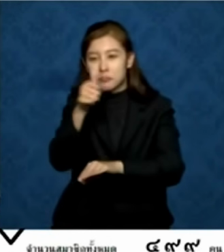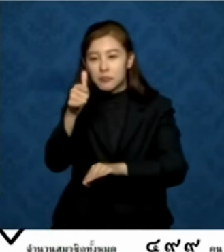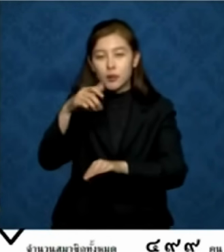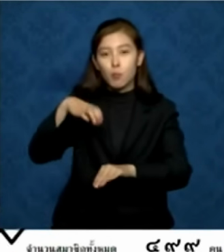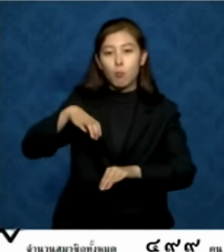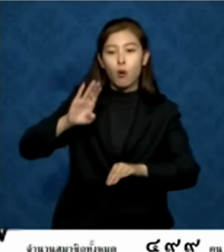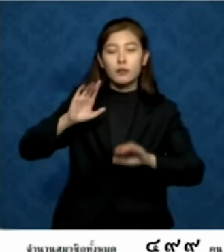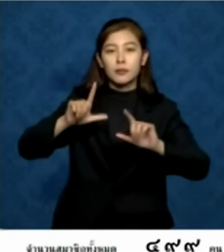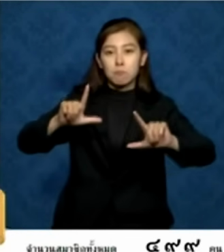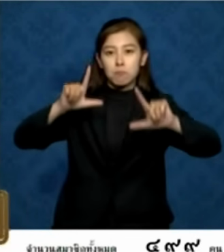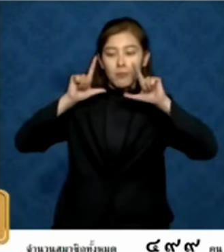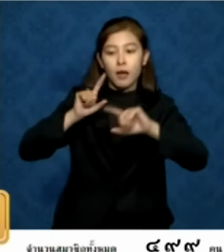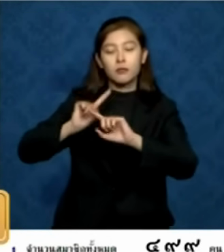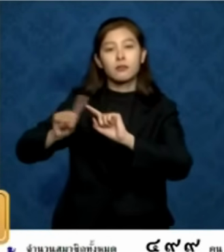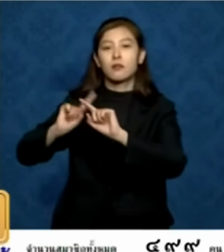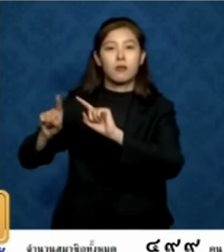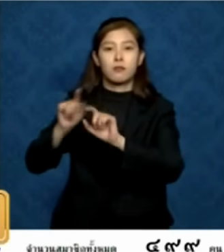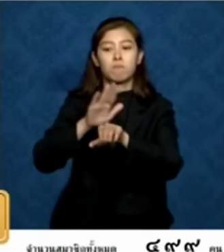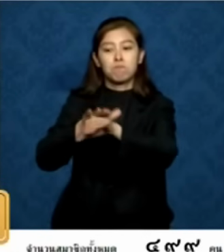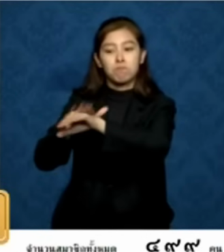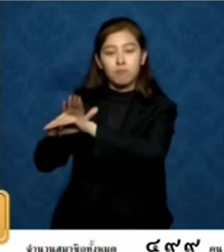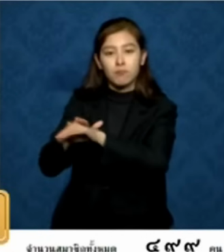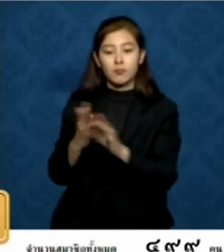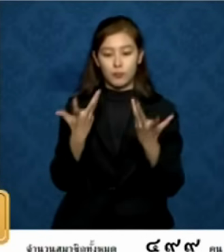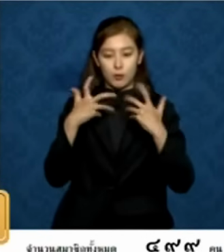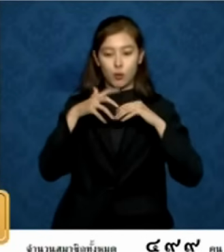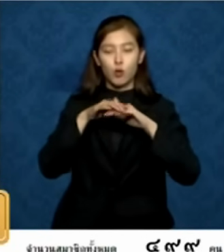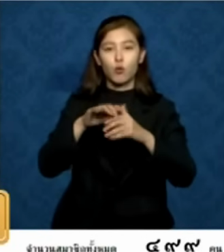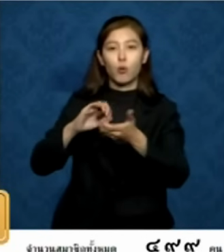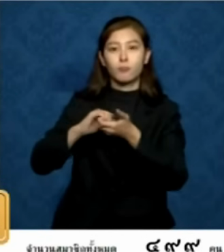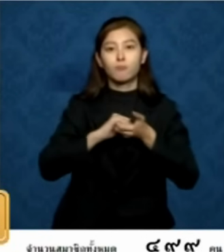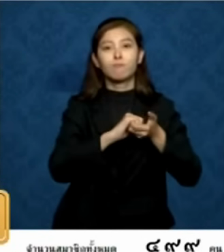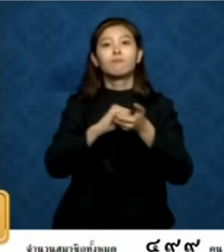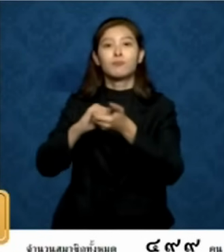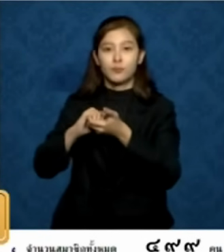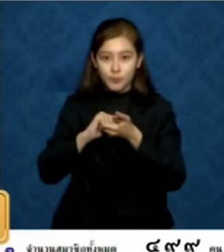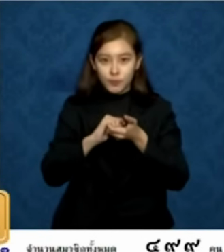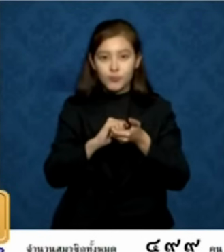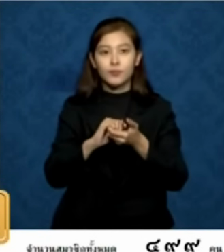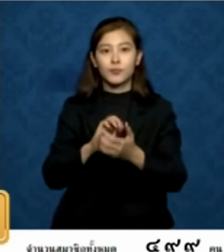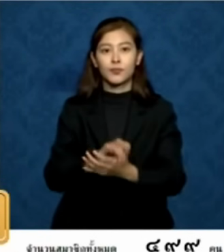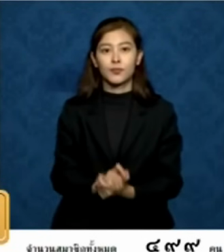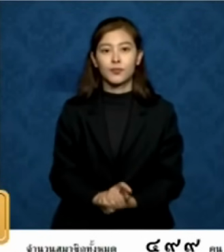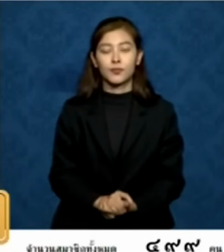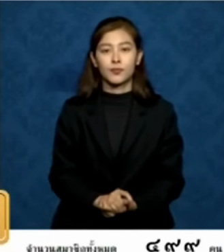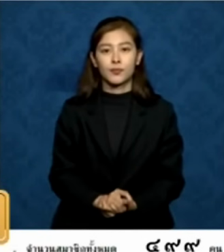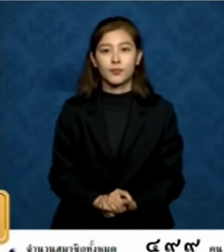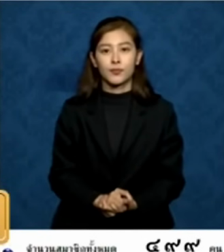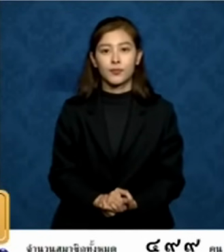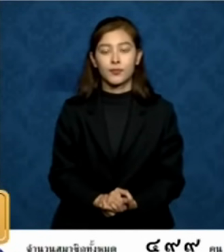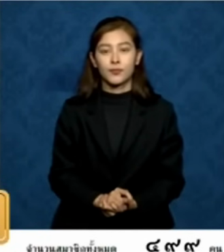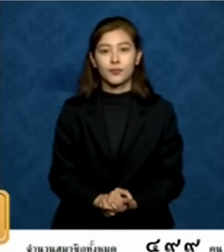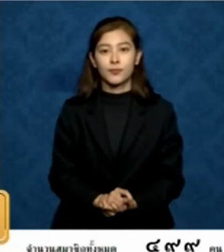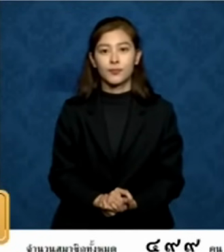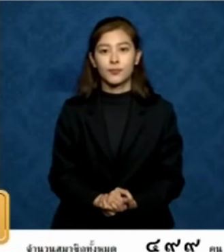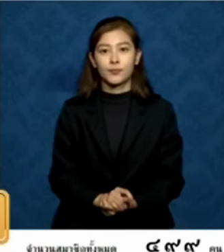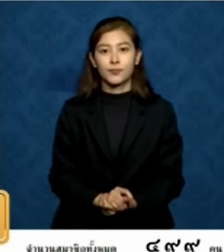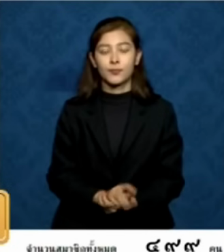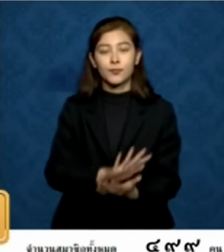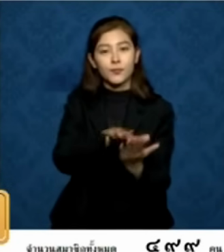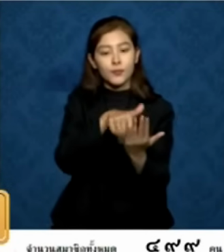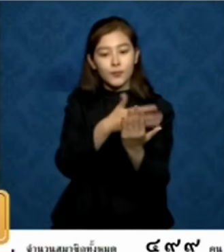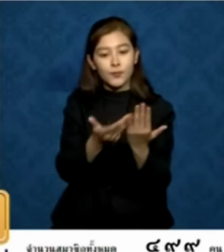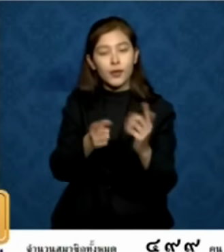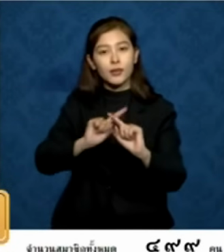ข้องเพื่อขจัดข้อจำกัดในการลงทุนวางแผนลงทุนด้านโครงสร้างพื้นฐานที่จำเป็นที่